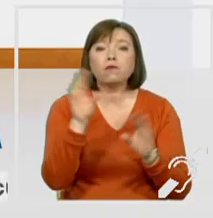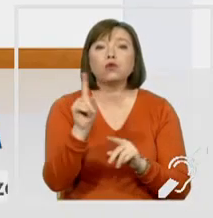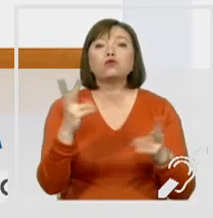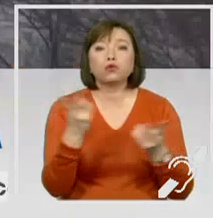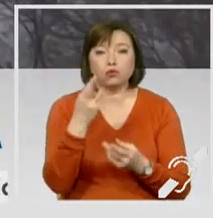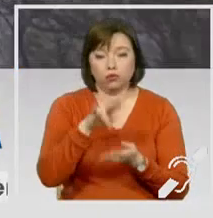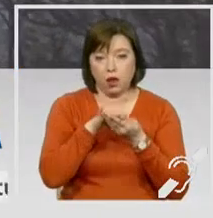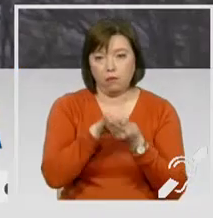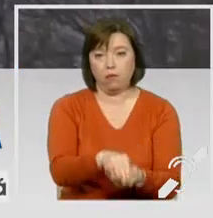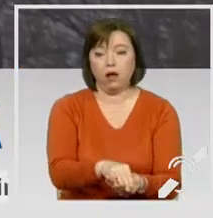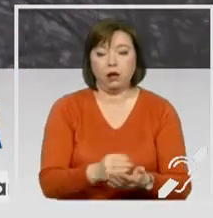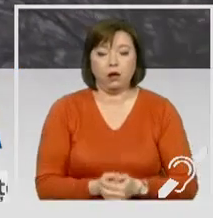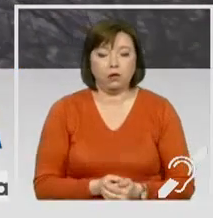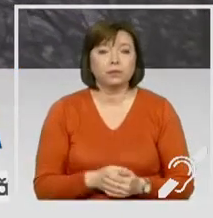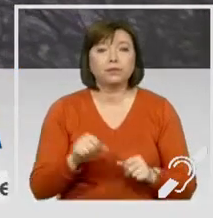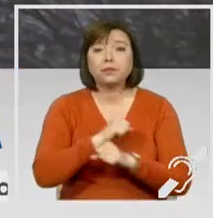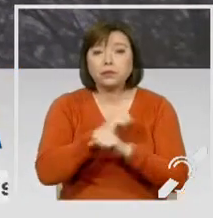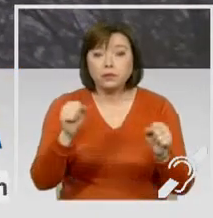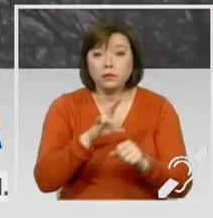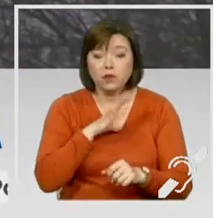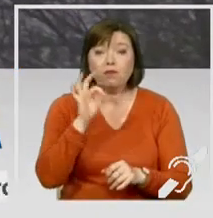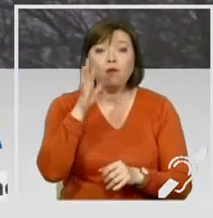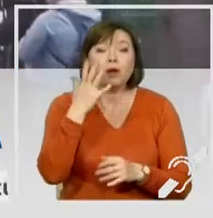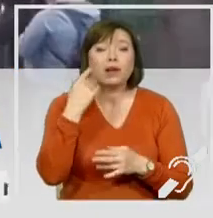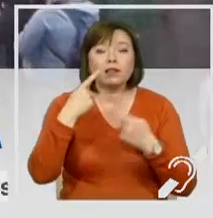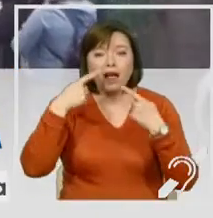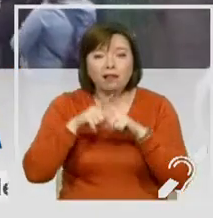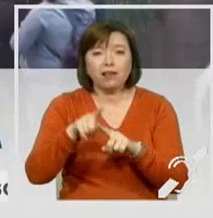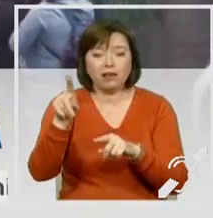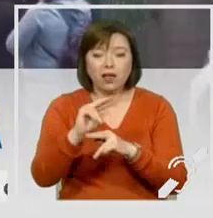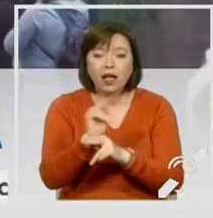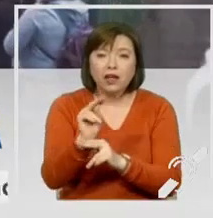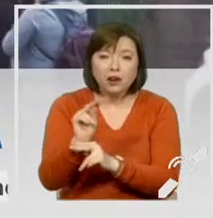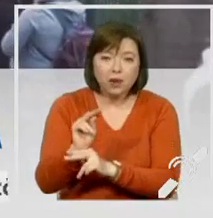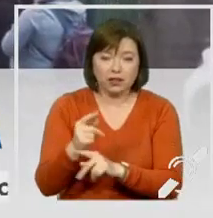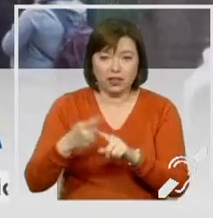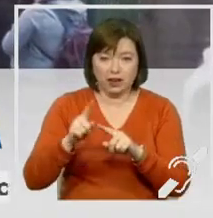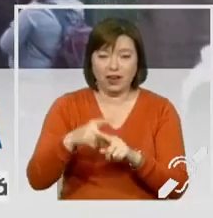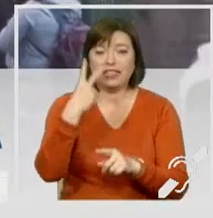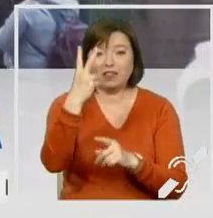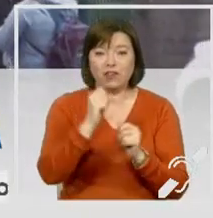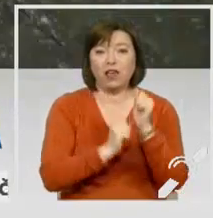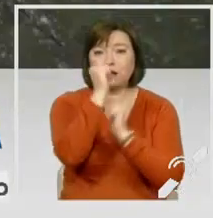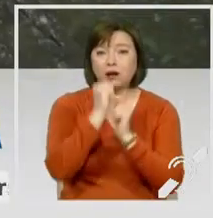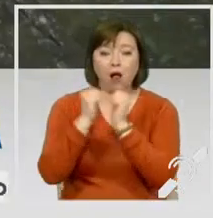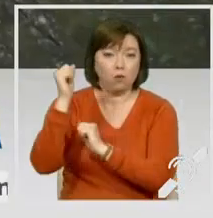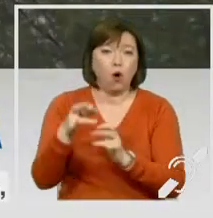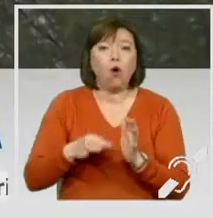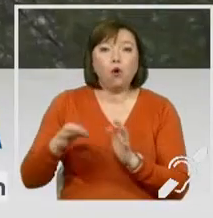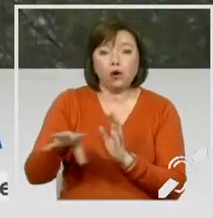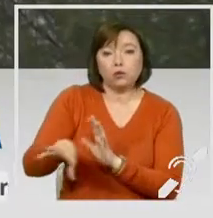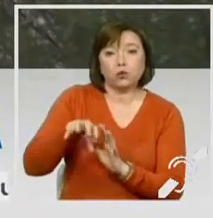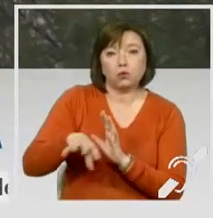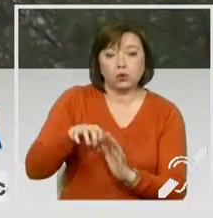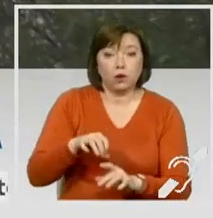în mormântării. Explozia s-a produs în timp ce tehnicienii făceau lucrări de întreținere la una dintre cele 2 hidrocentrale de la lacul de acumulare.